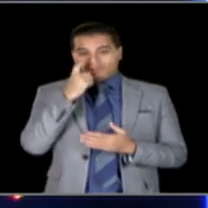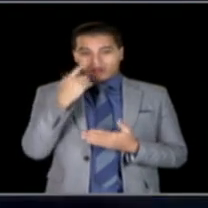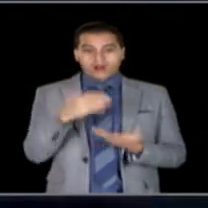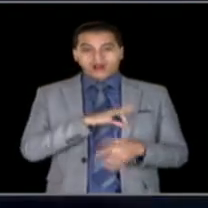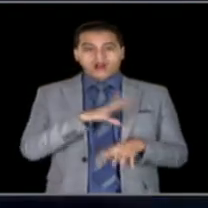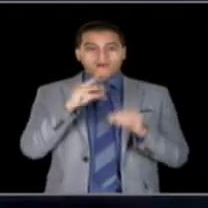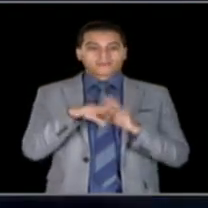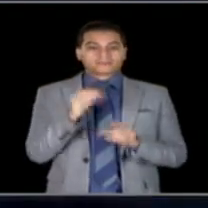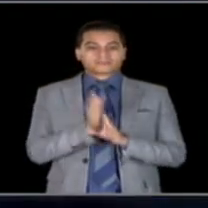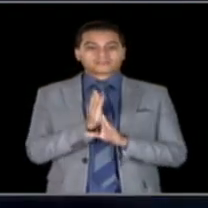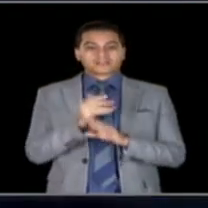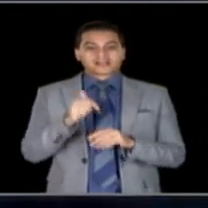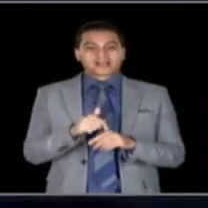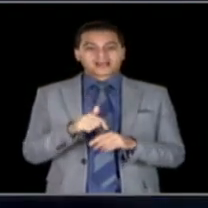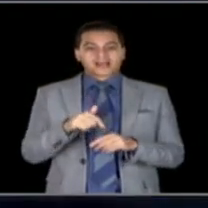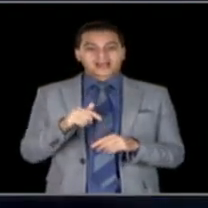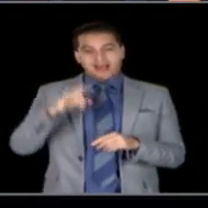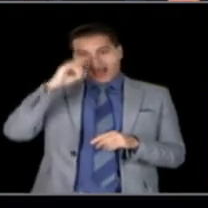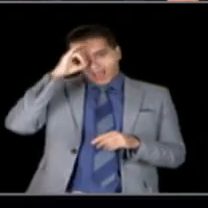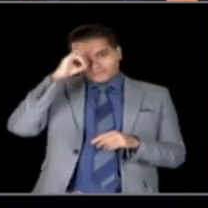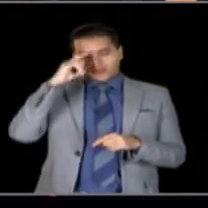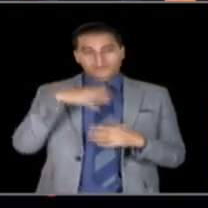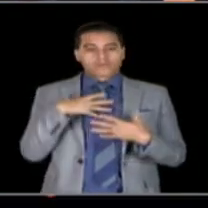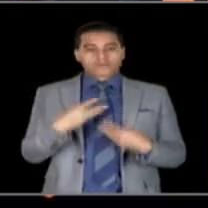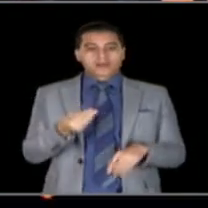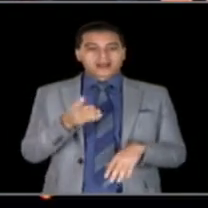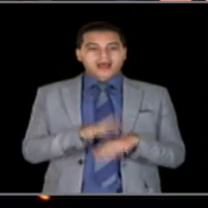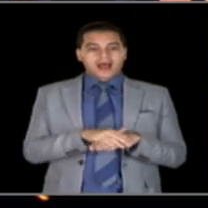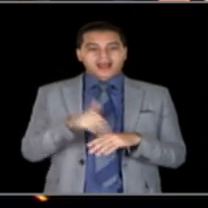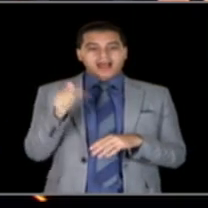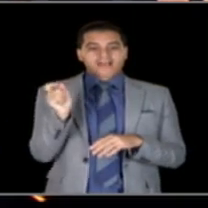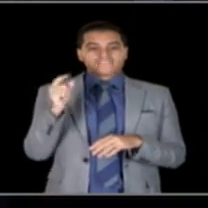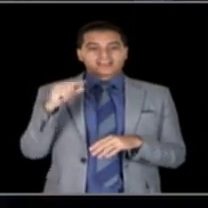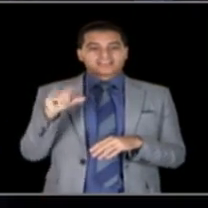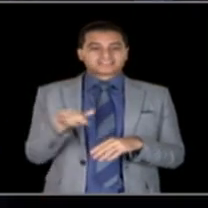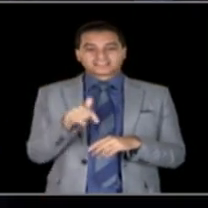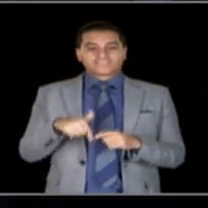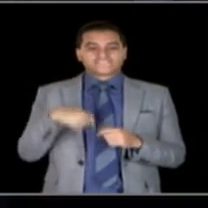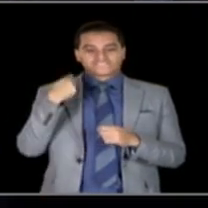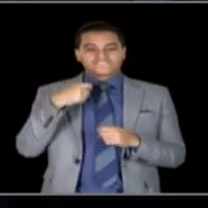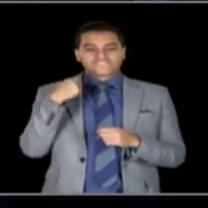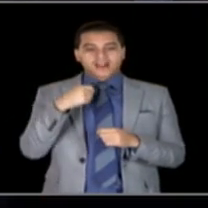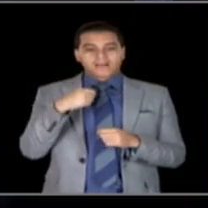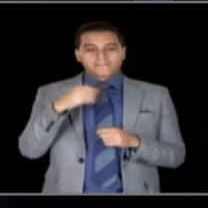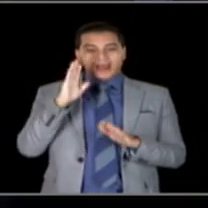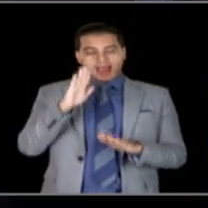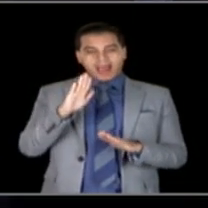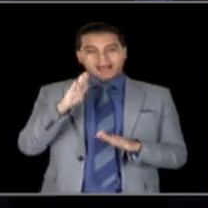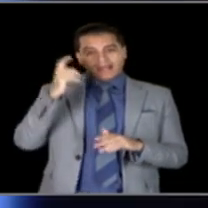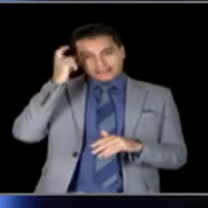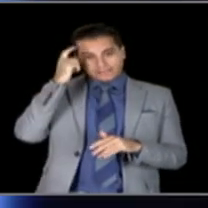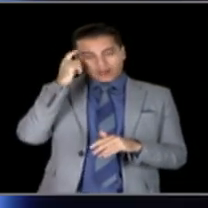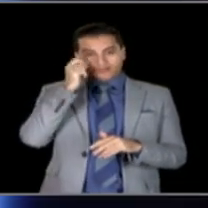فنان راحل قام بدور العفريت مطمئنة فندي في فيلم خلي الدماغ صاحي، فمن